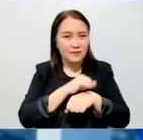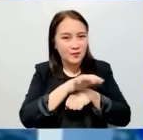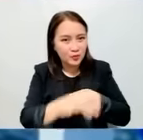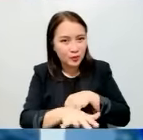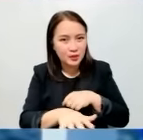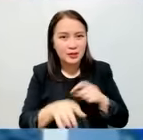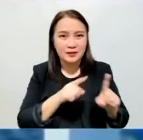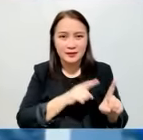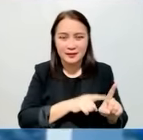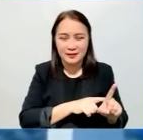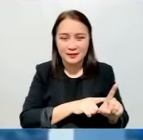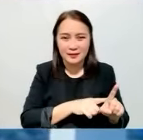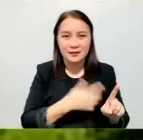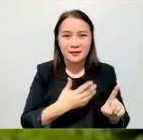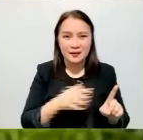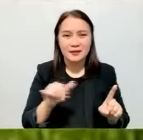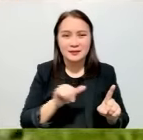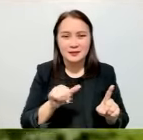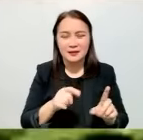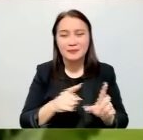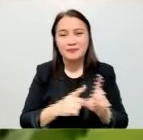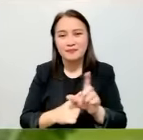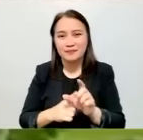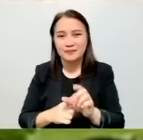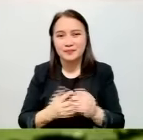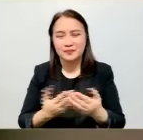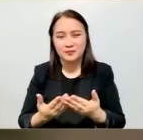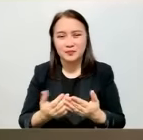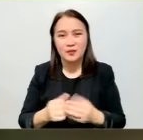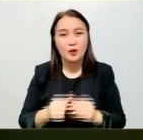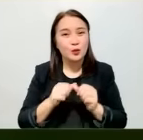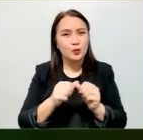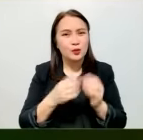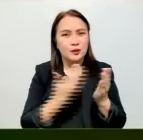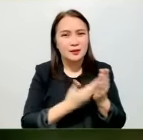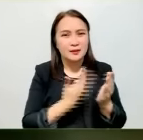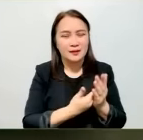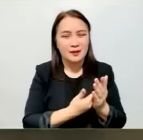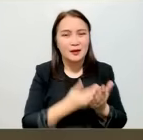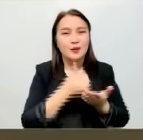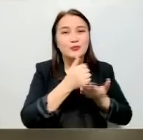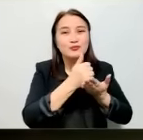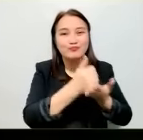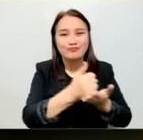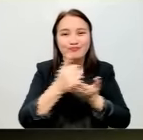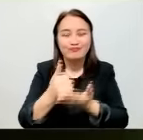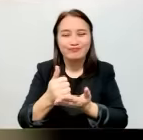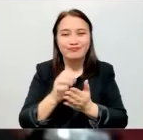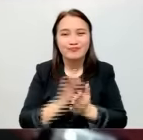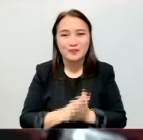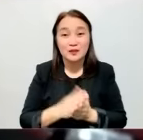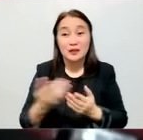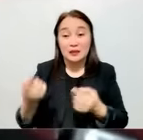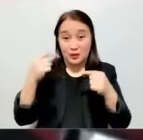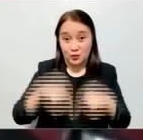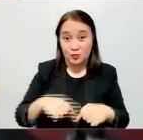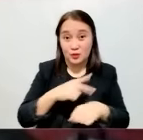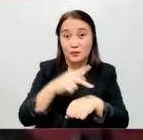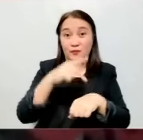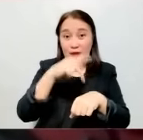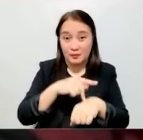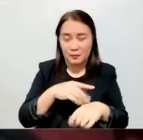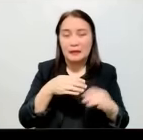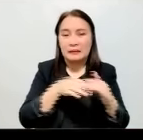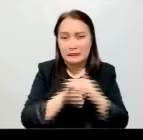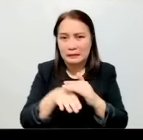rin sa terorismo matapos mabyuda. Katunayan, si Mabanza raw ang tumulong para makapasok ang ISIS sa Pilipinas. Siya rin ang nag-recruit